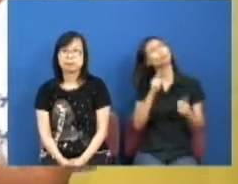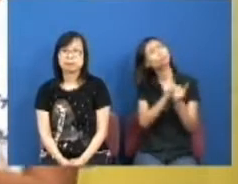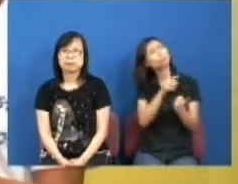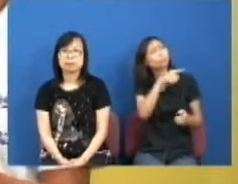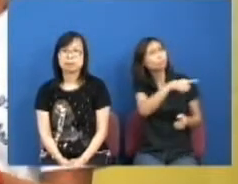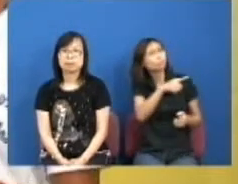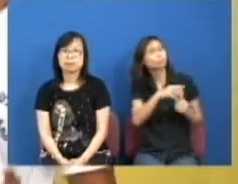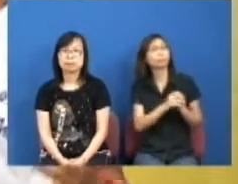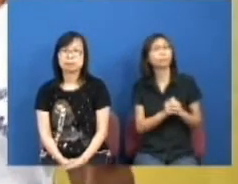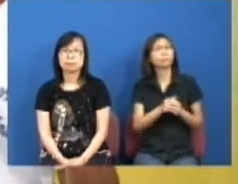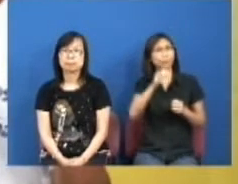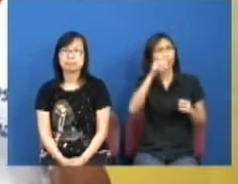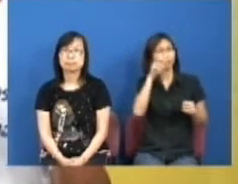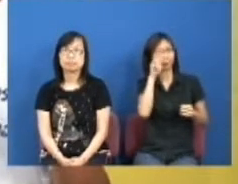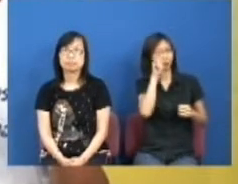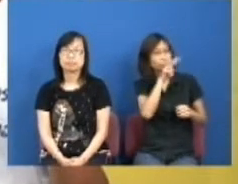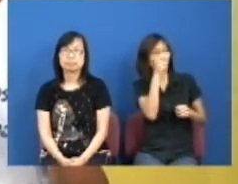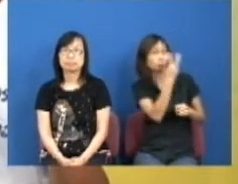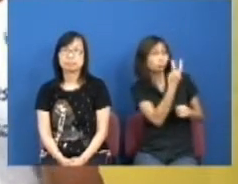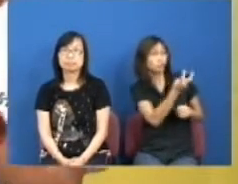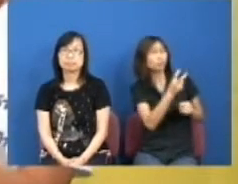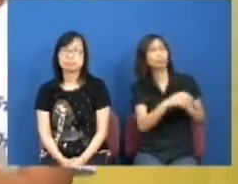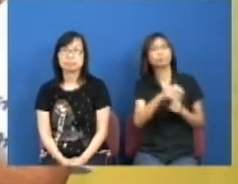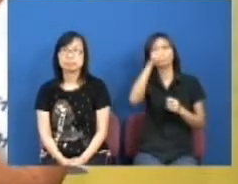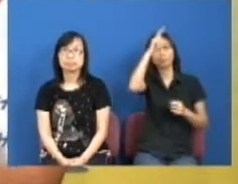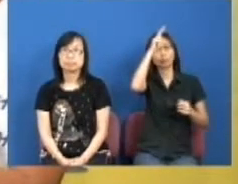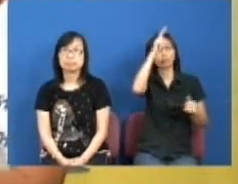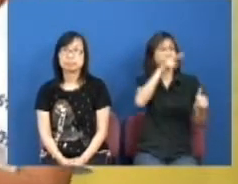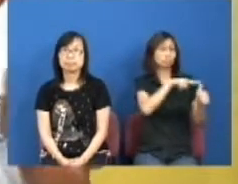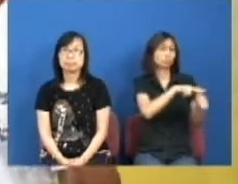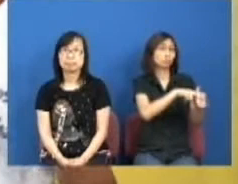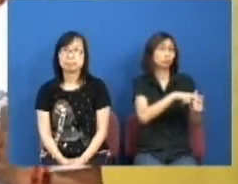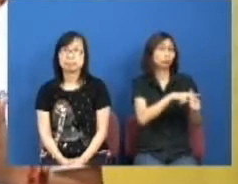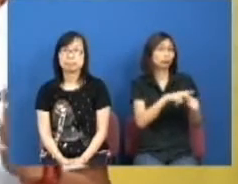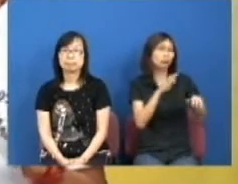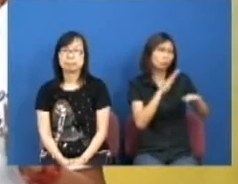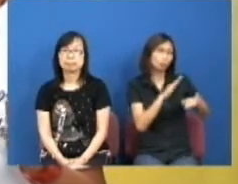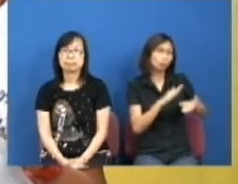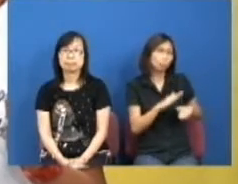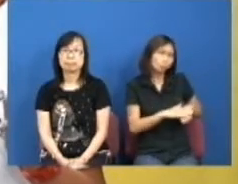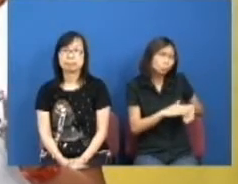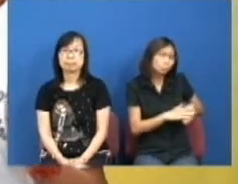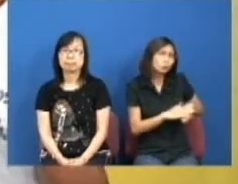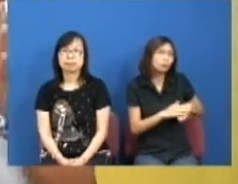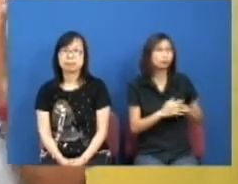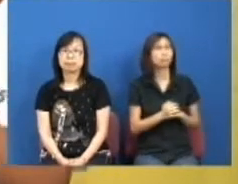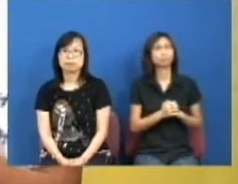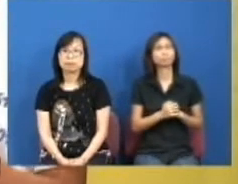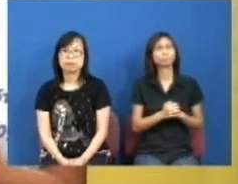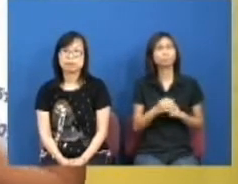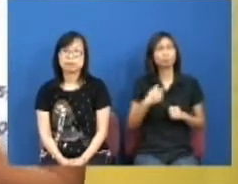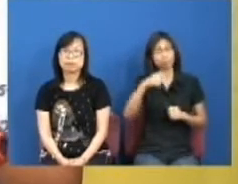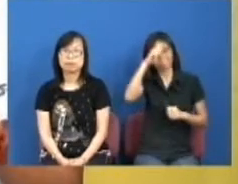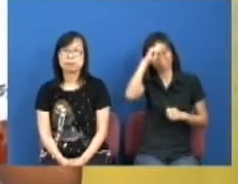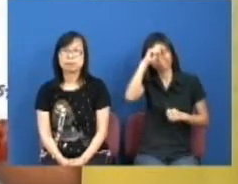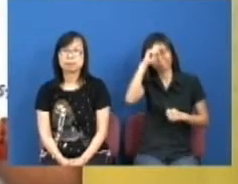好保守啊。又或者好喜意接近權力，權力力很強，甚至好記得一件事，就